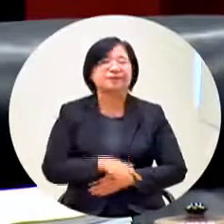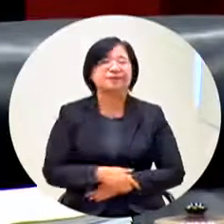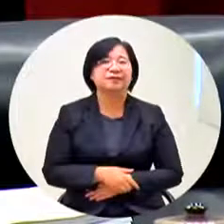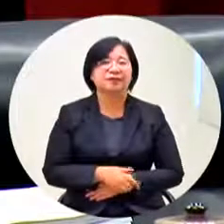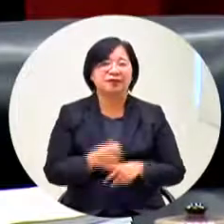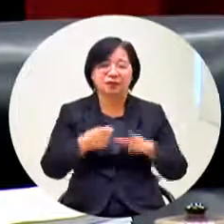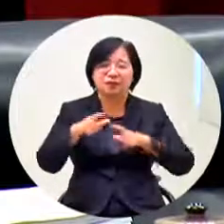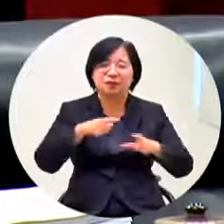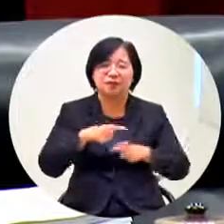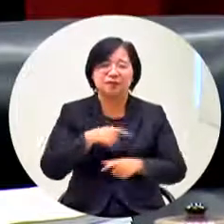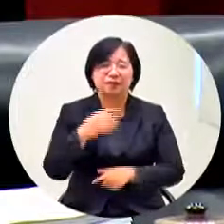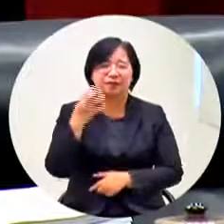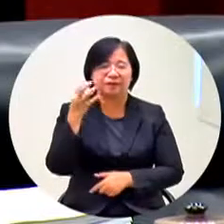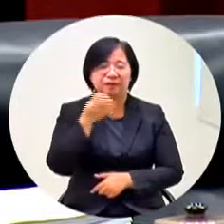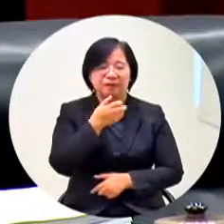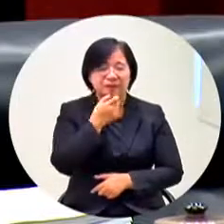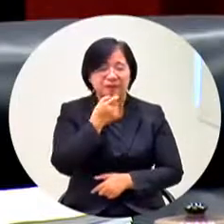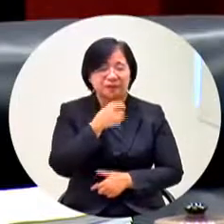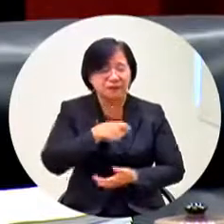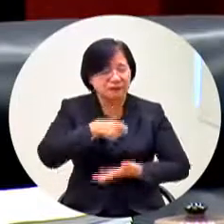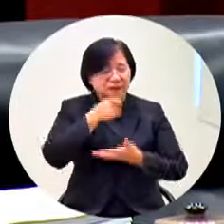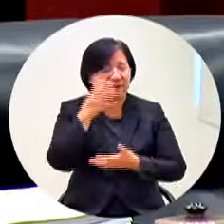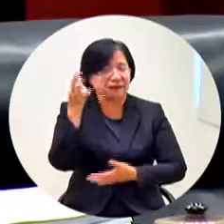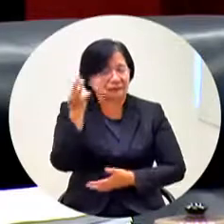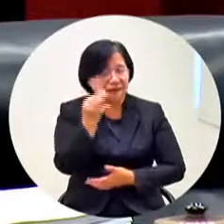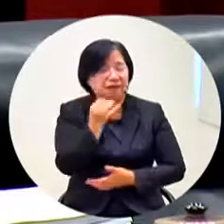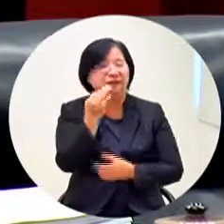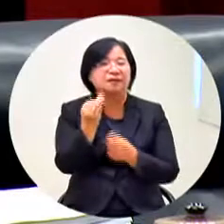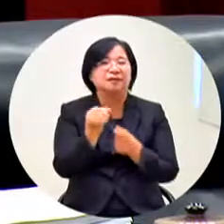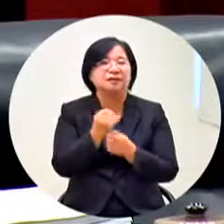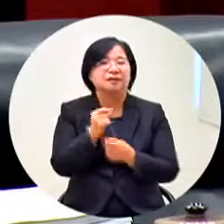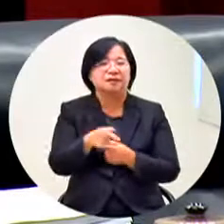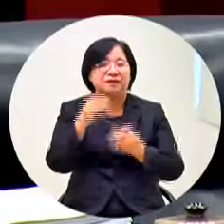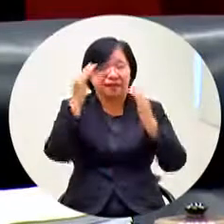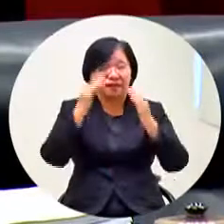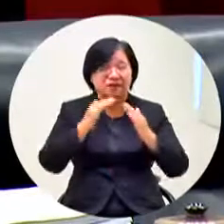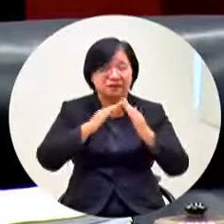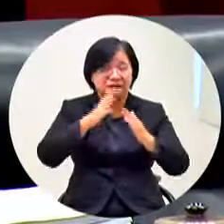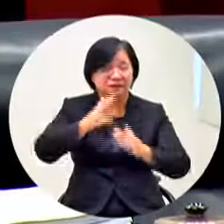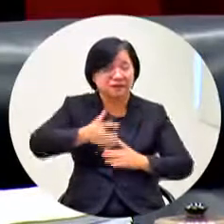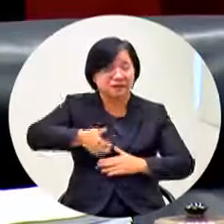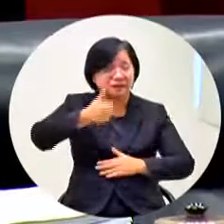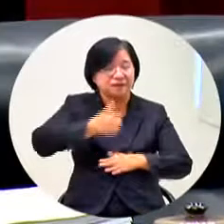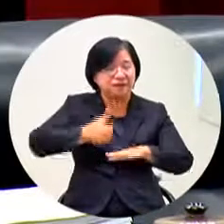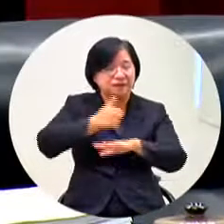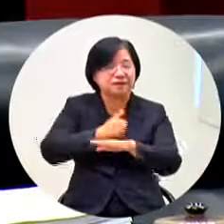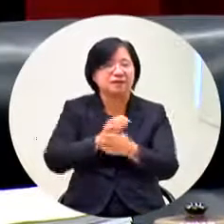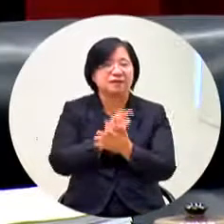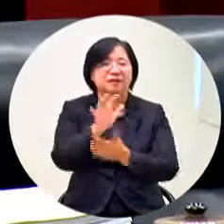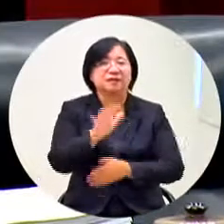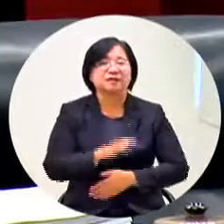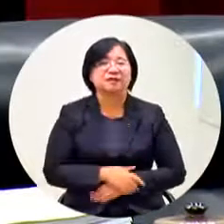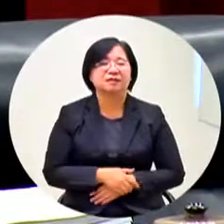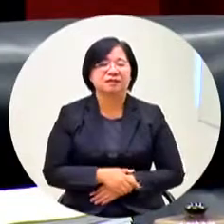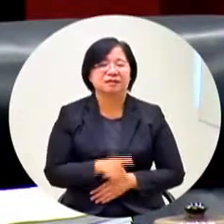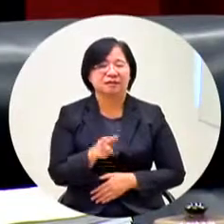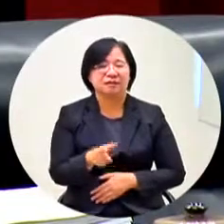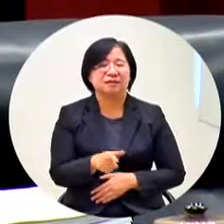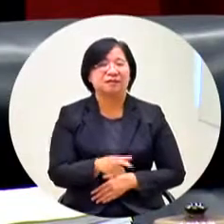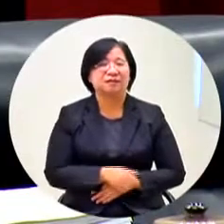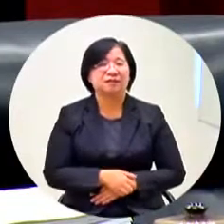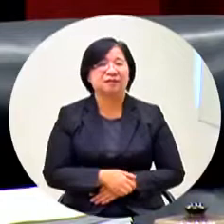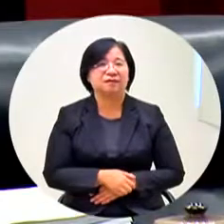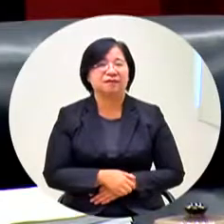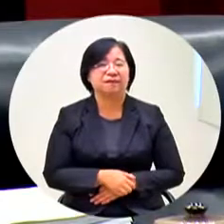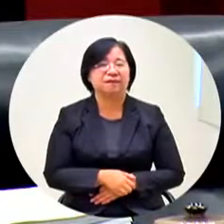经讲了很多年了，但是我们也是在韩市长上任之后才有看到，也做了一些公民的有